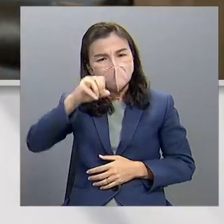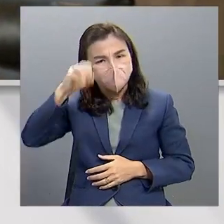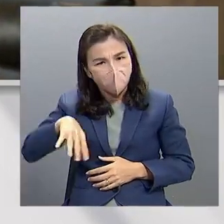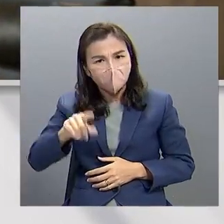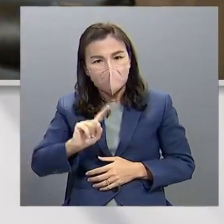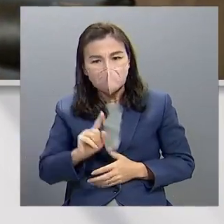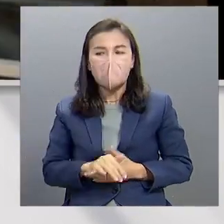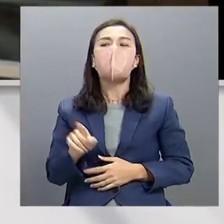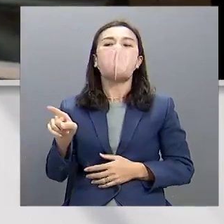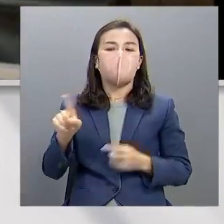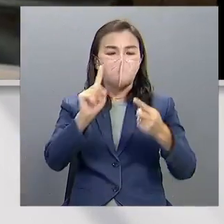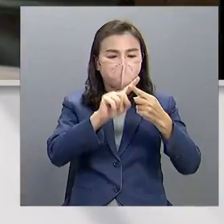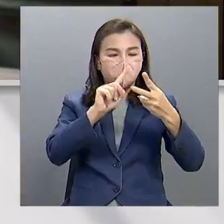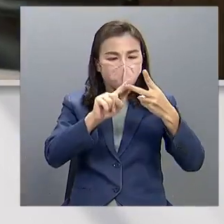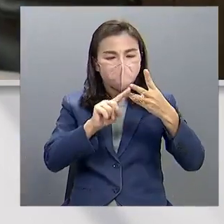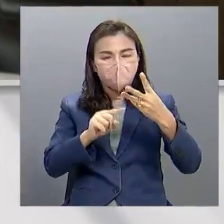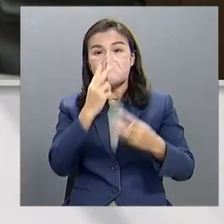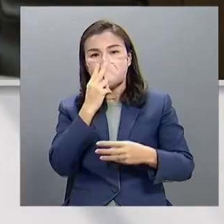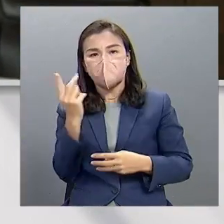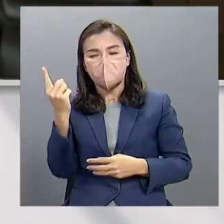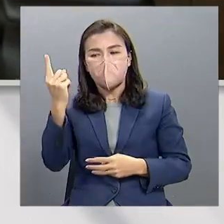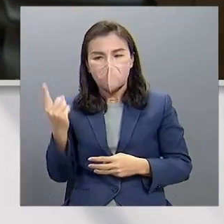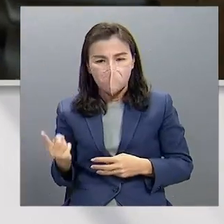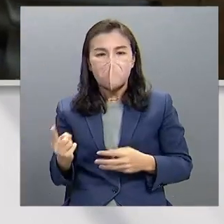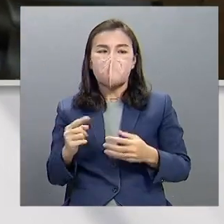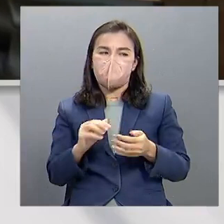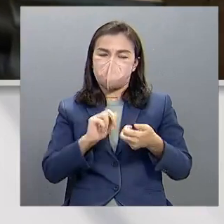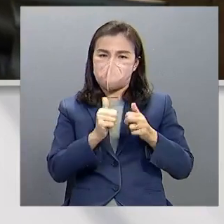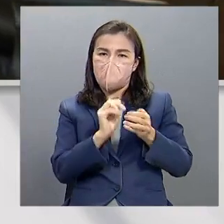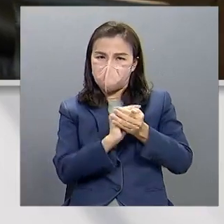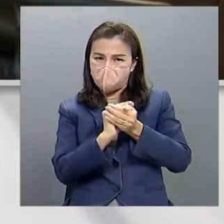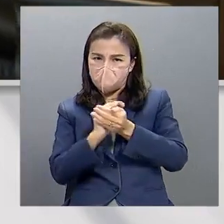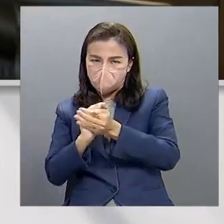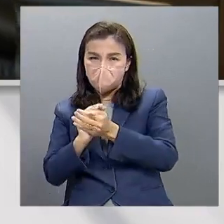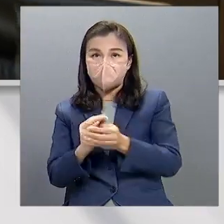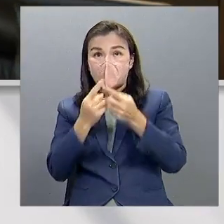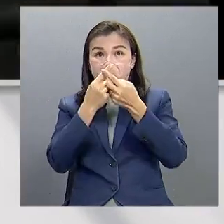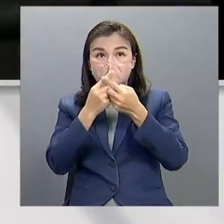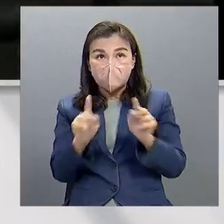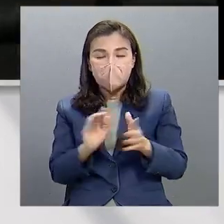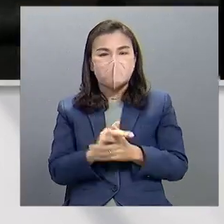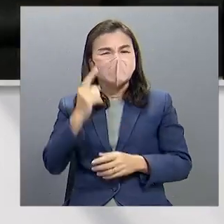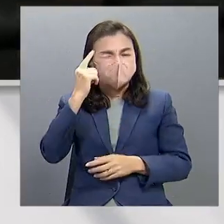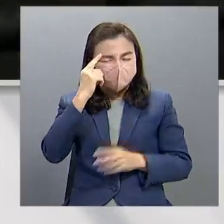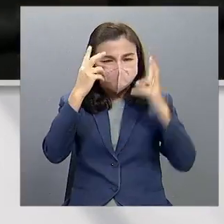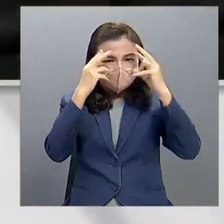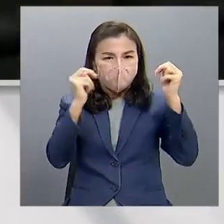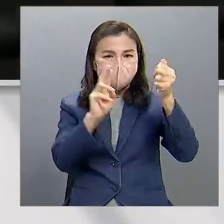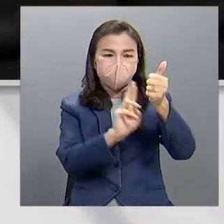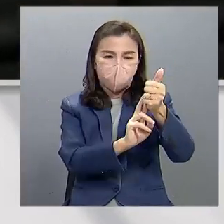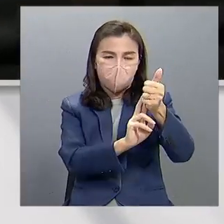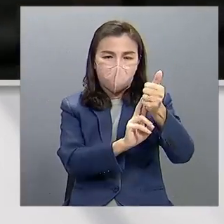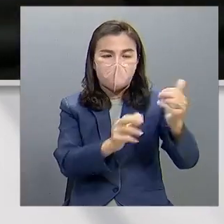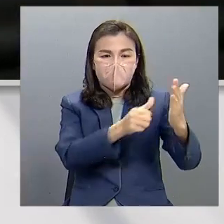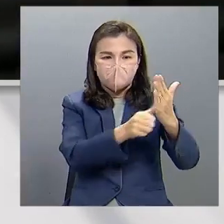ทั้งหมดทั้งมวลนี้รัฐมนตรีสุชาติชมกลิ่นมั่นใจค่ะว่าบารมีของพลเอกประวิตรจะเคลียร์ทุกปัญหาในการโหวตอ